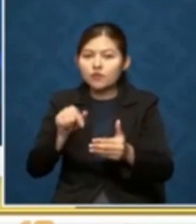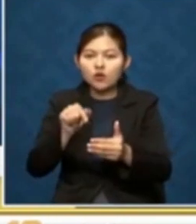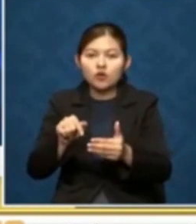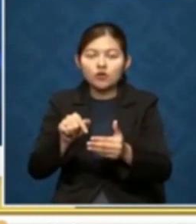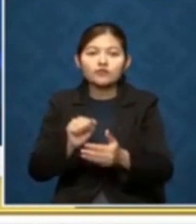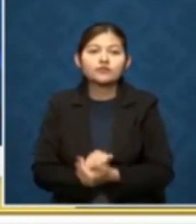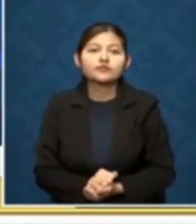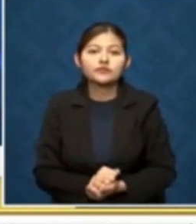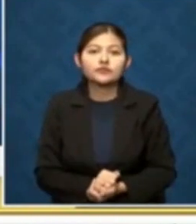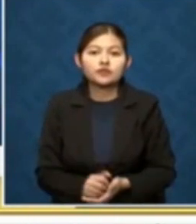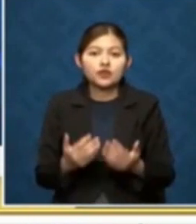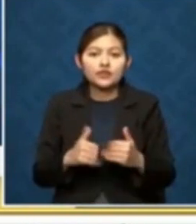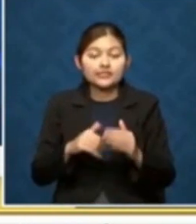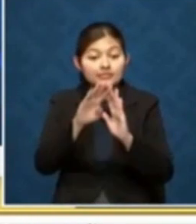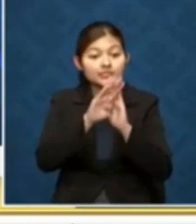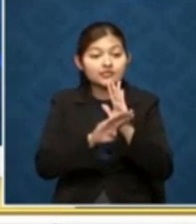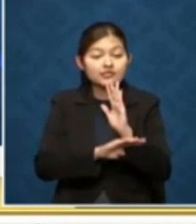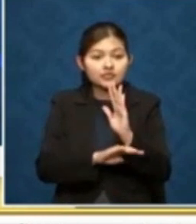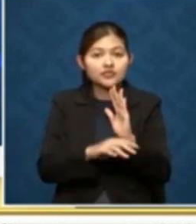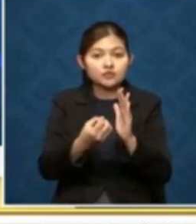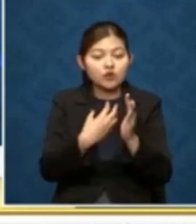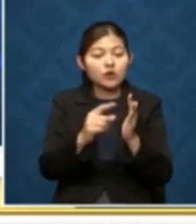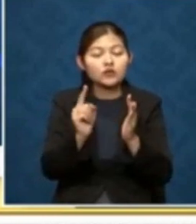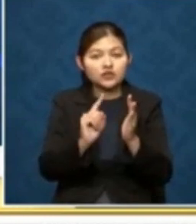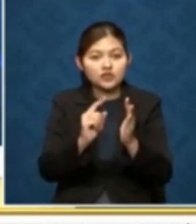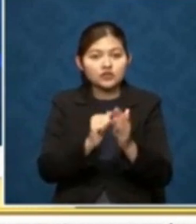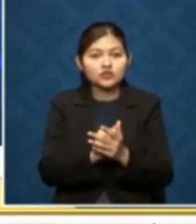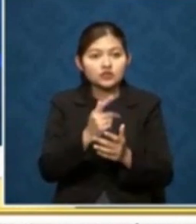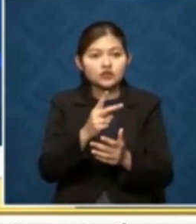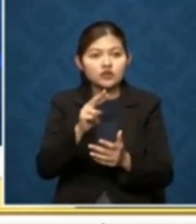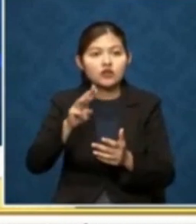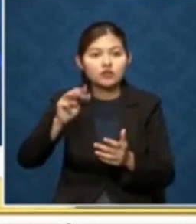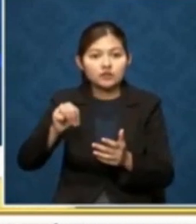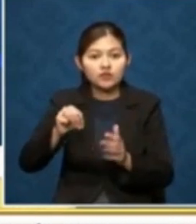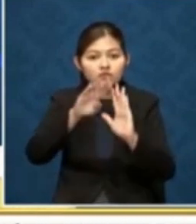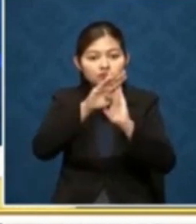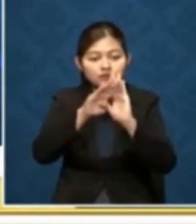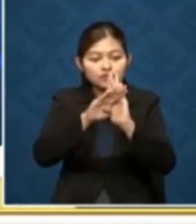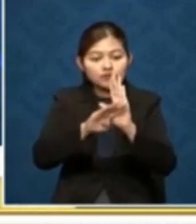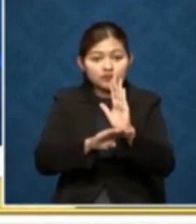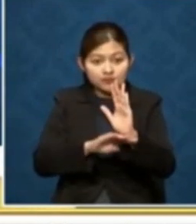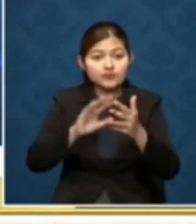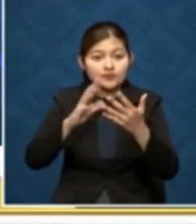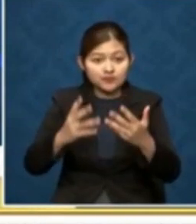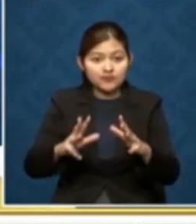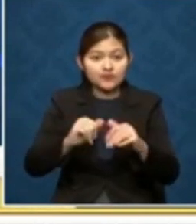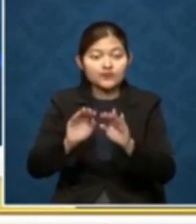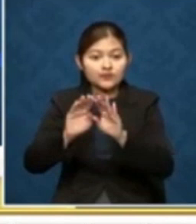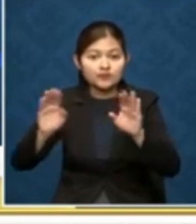ฉันไปเจอไทม์ไลน์อันนึงนะคะที่บอกว่าครม.ตั้งไทม์ไลน์ไว้เรียบร้อยแล้วนะคะคือจะเปิดบริการ